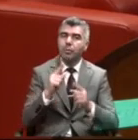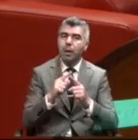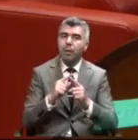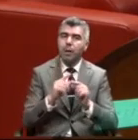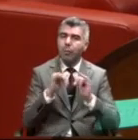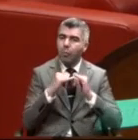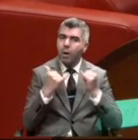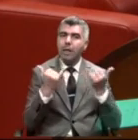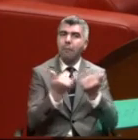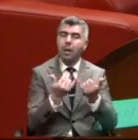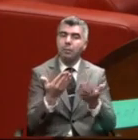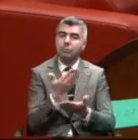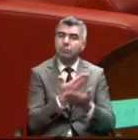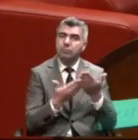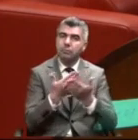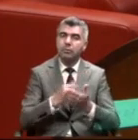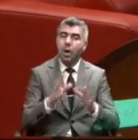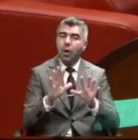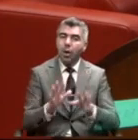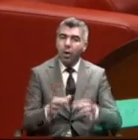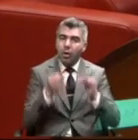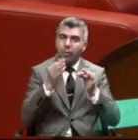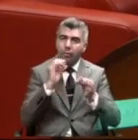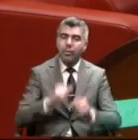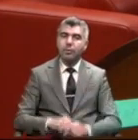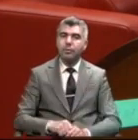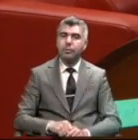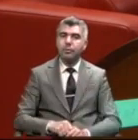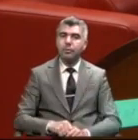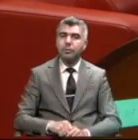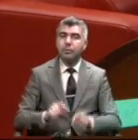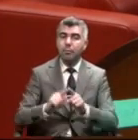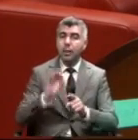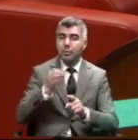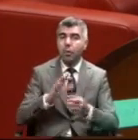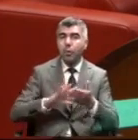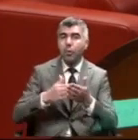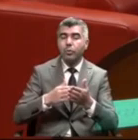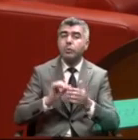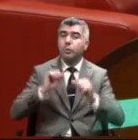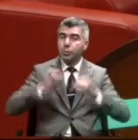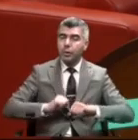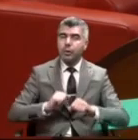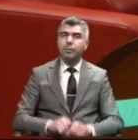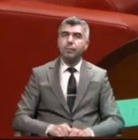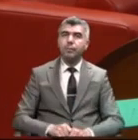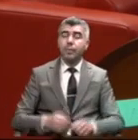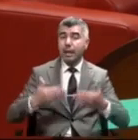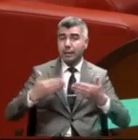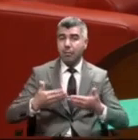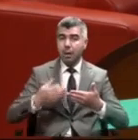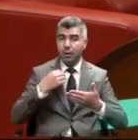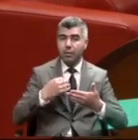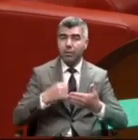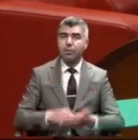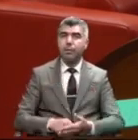المناظرات وخرج بخلاصات كان عليها الاجماع دبا واش الاختيار